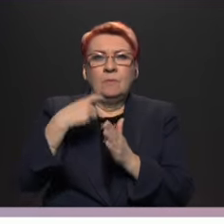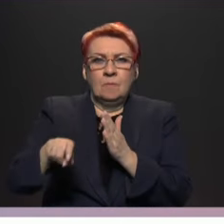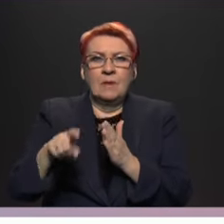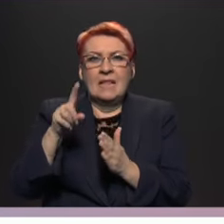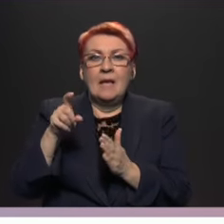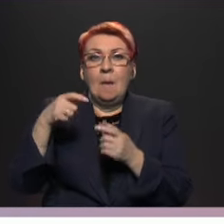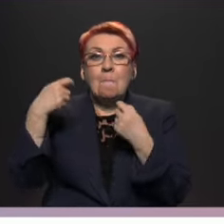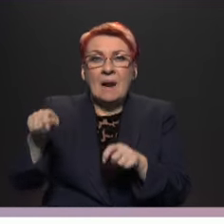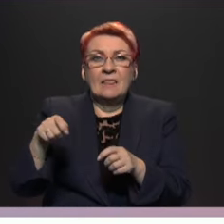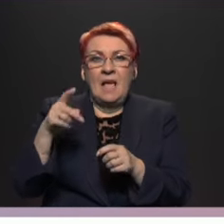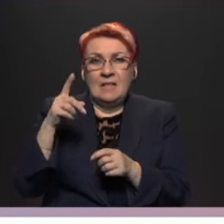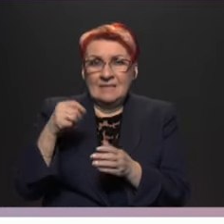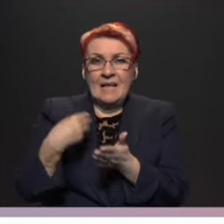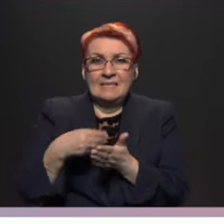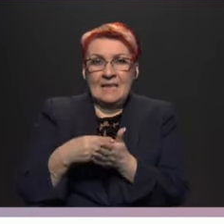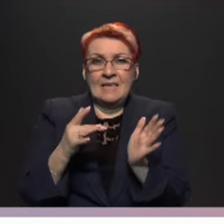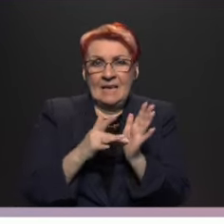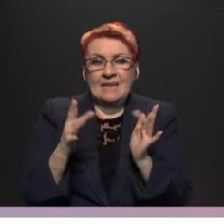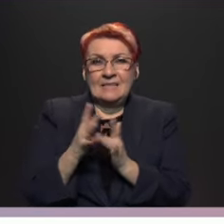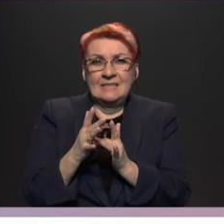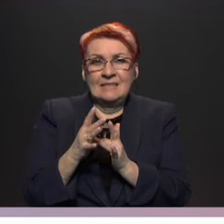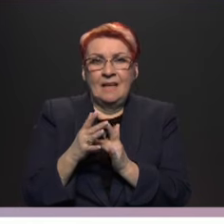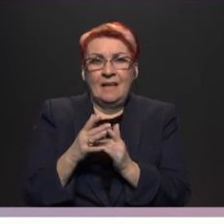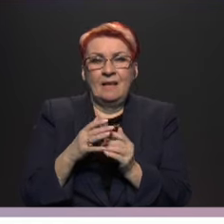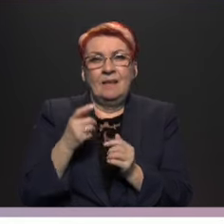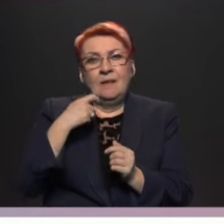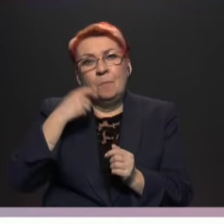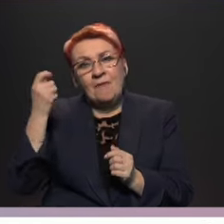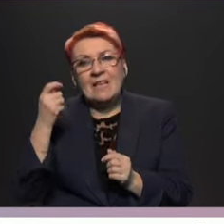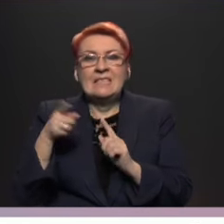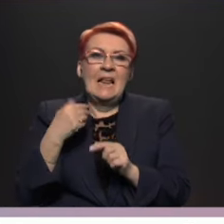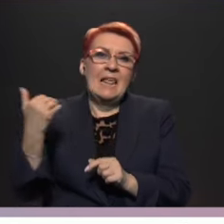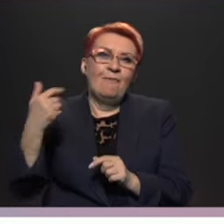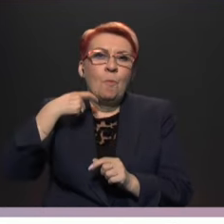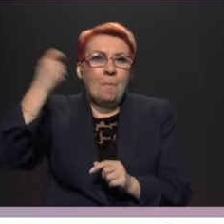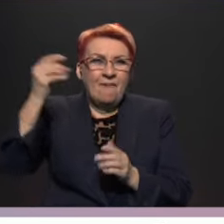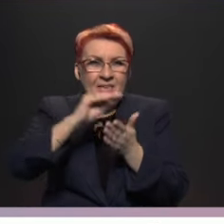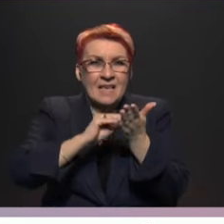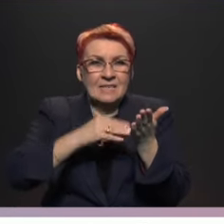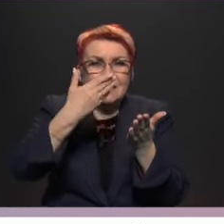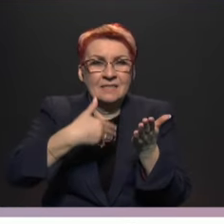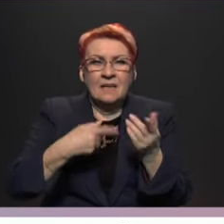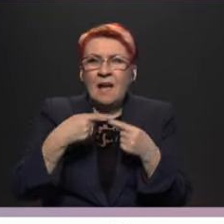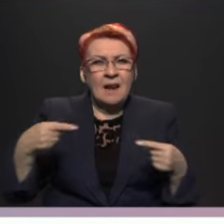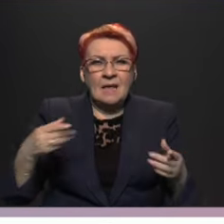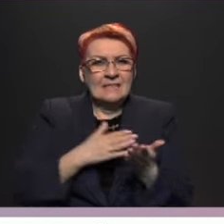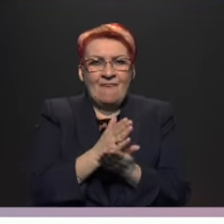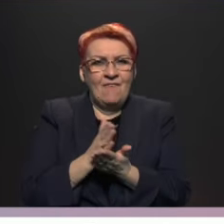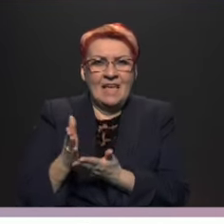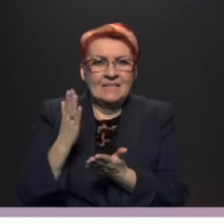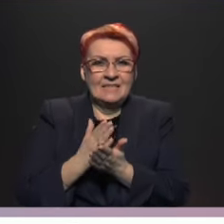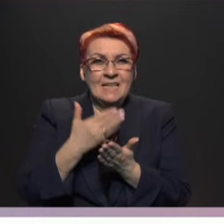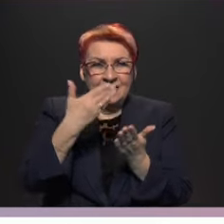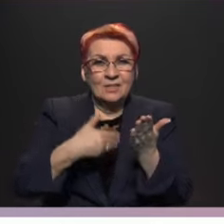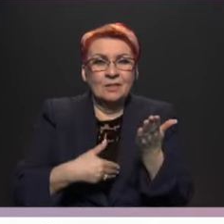за деньги. Вот, в конце, да, там повесился или его повесили. Есть разные версии. То